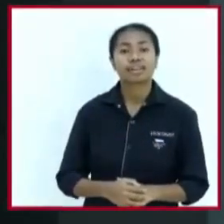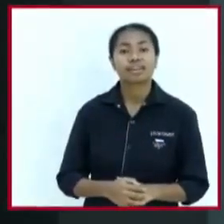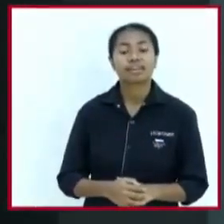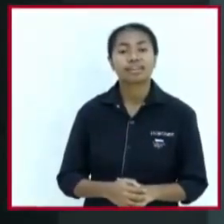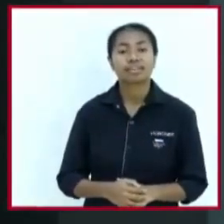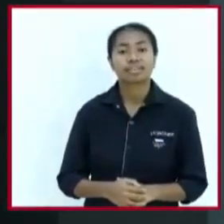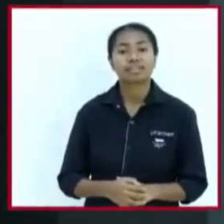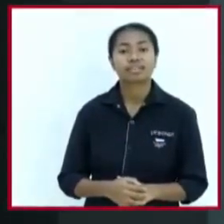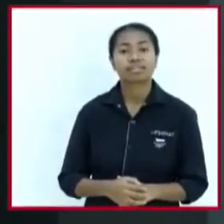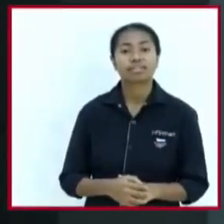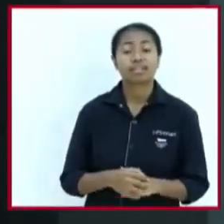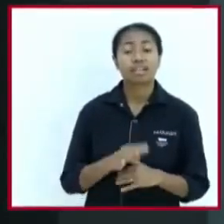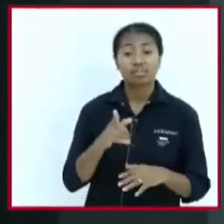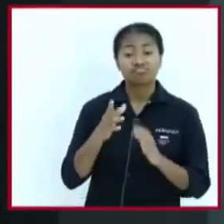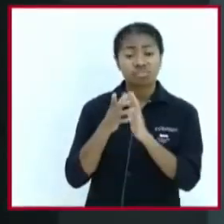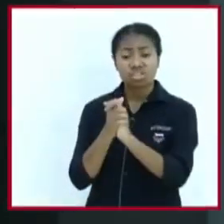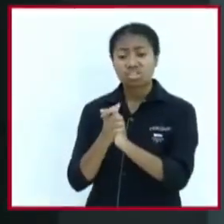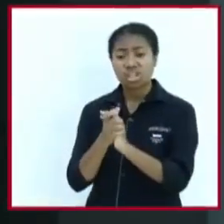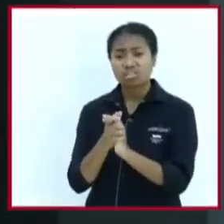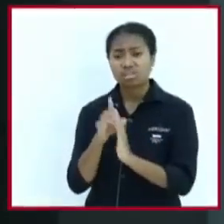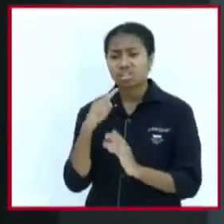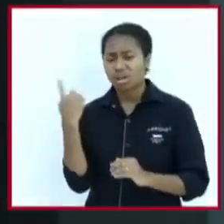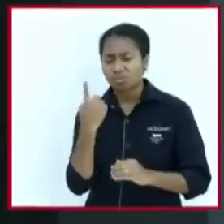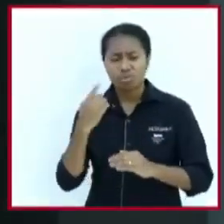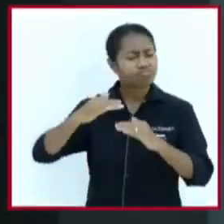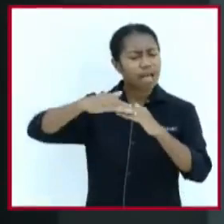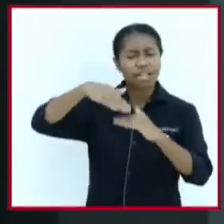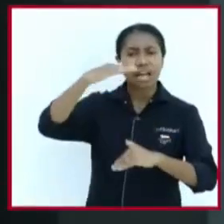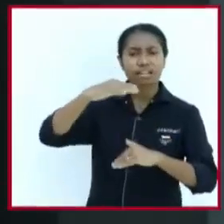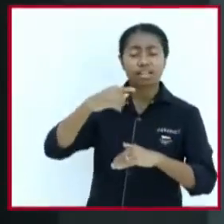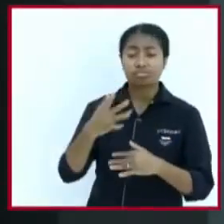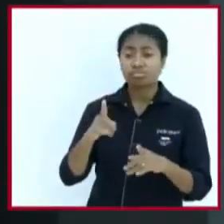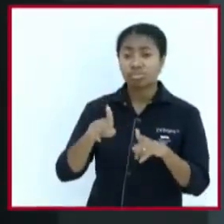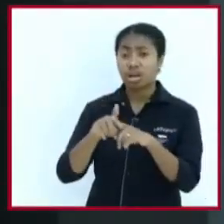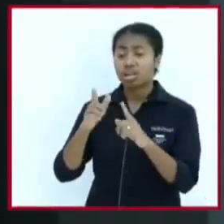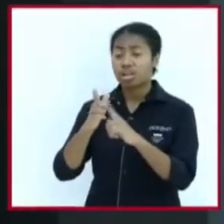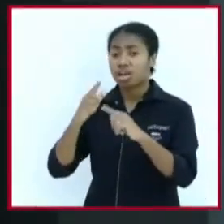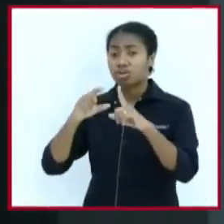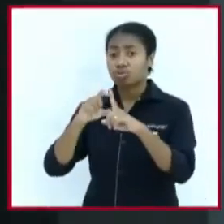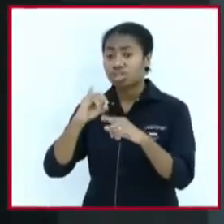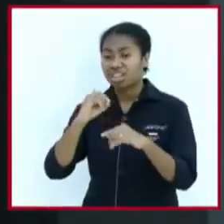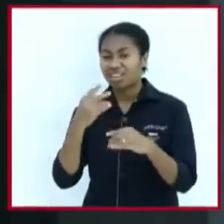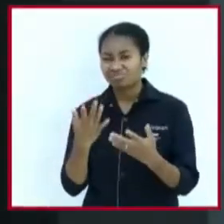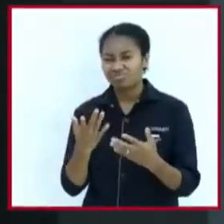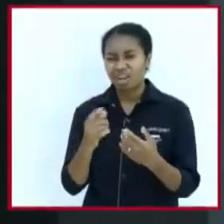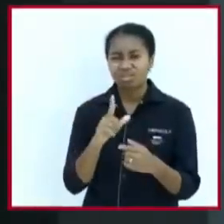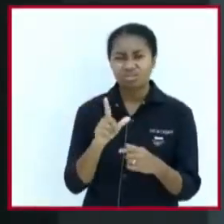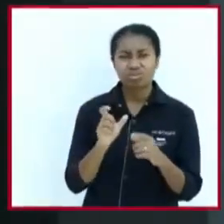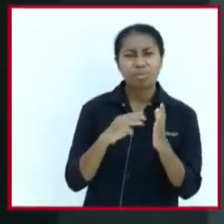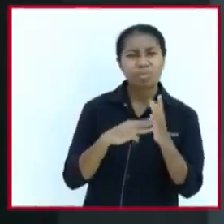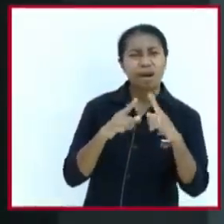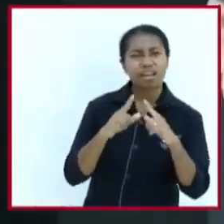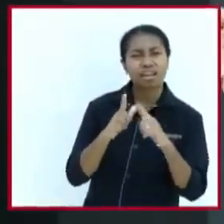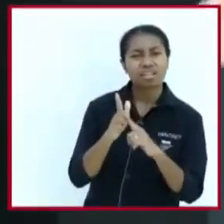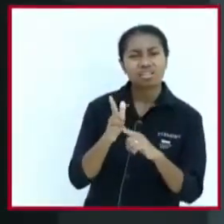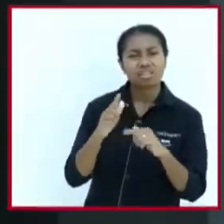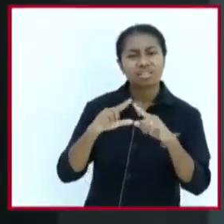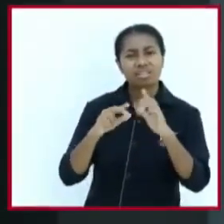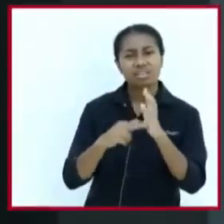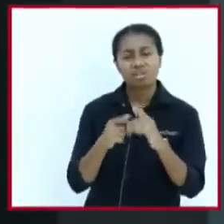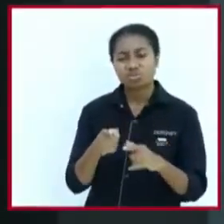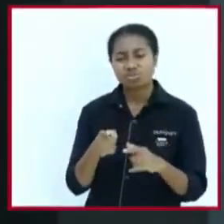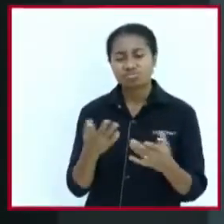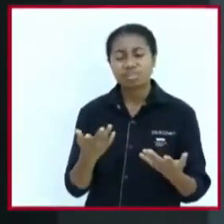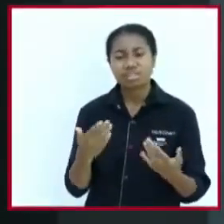Hai dengan Yahudi yang lebih hebat saja Yahudi nggak ada apa-apanya apalagi dengan yang lain Hai kalau begitu kita boleh mengatakan